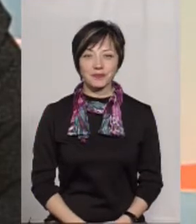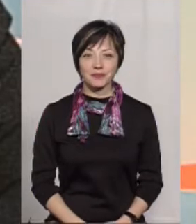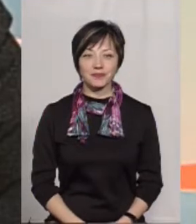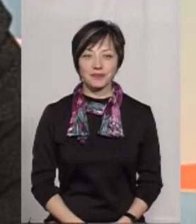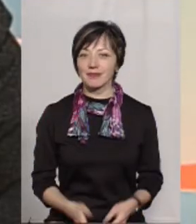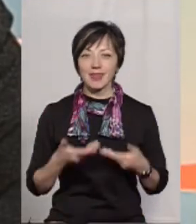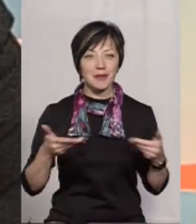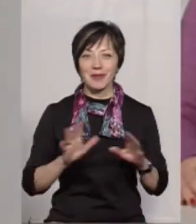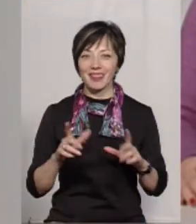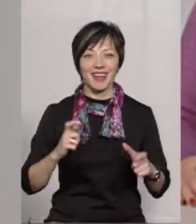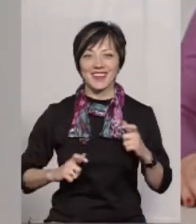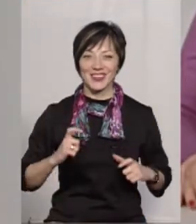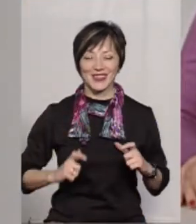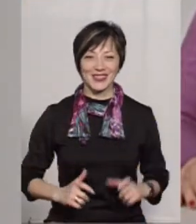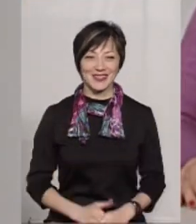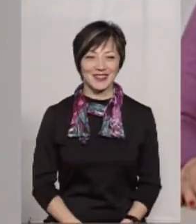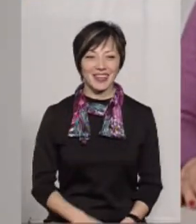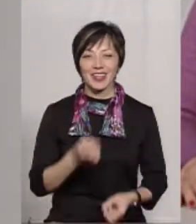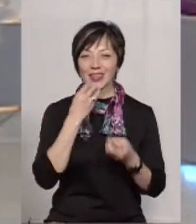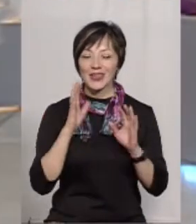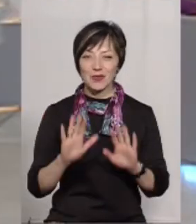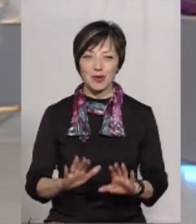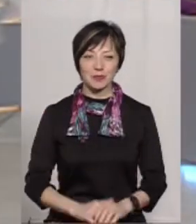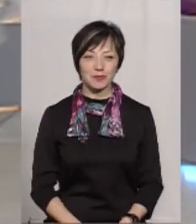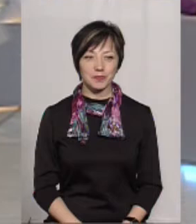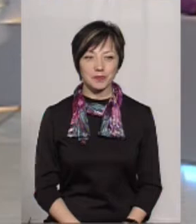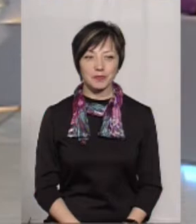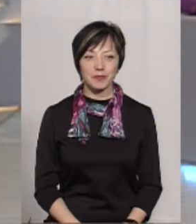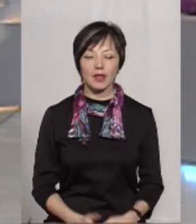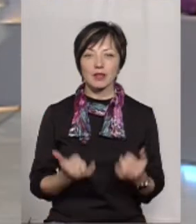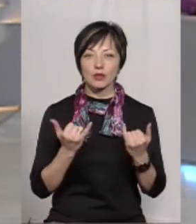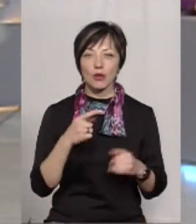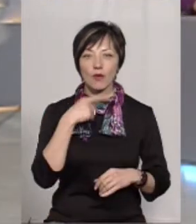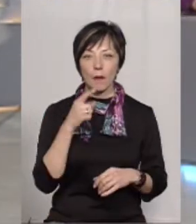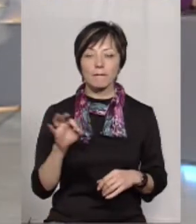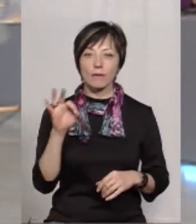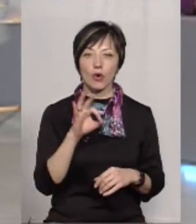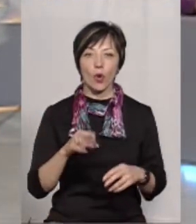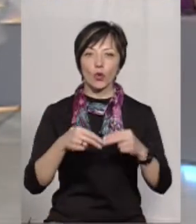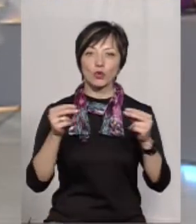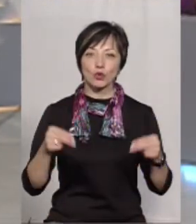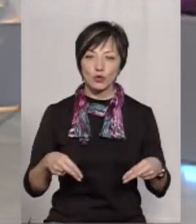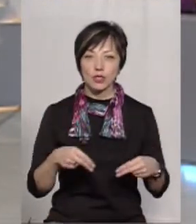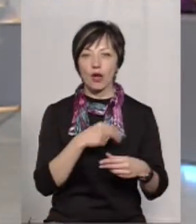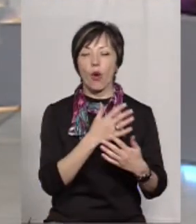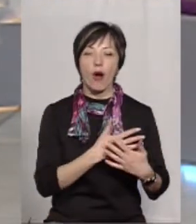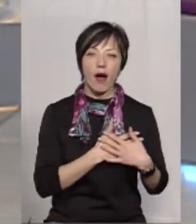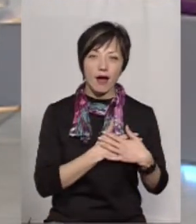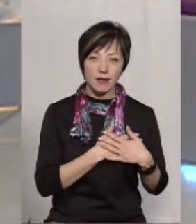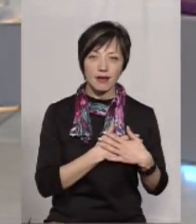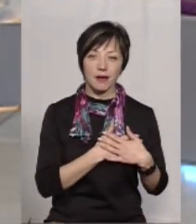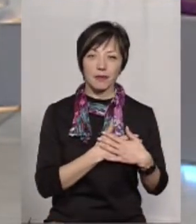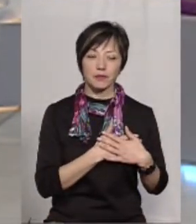Ми не рівнуємо, ні. Добре. Сьогодні ми говоримо про одруження, кохання.